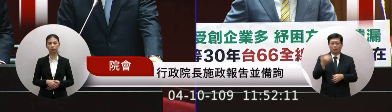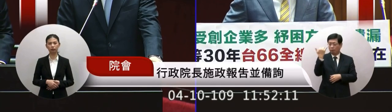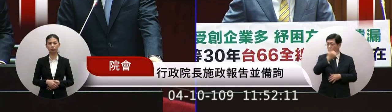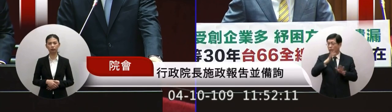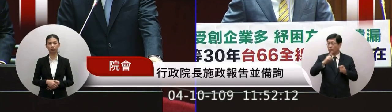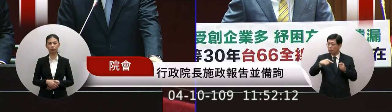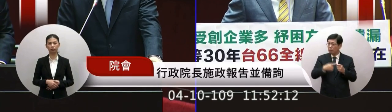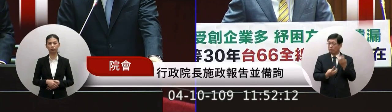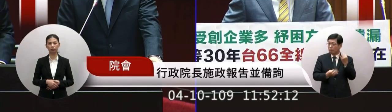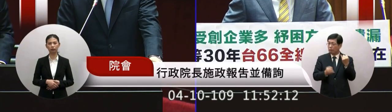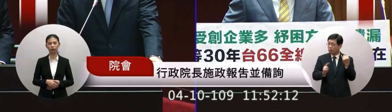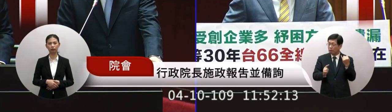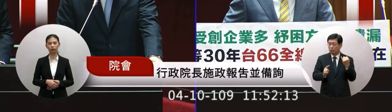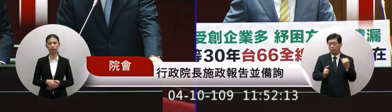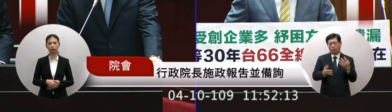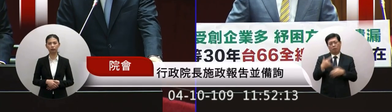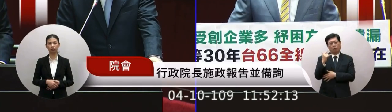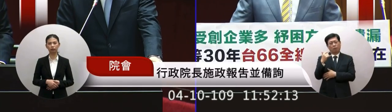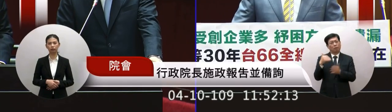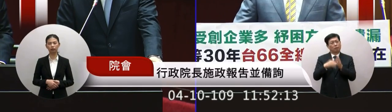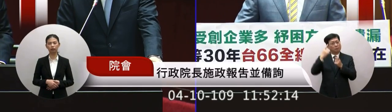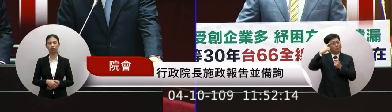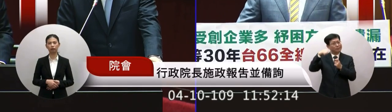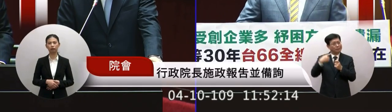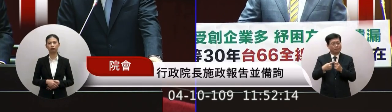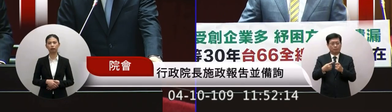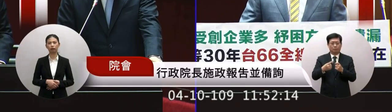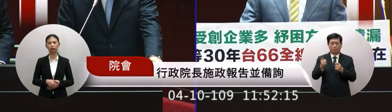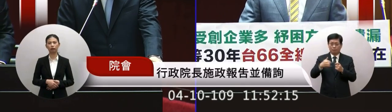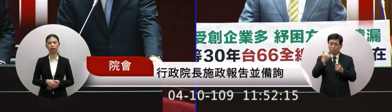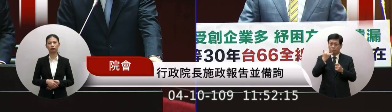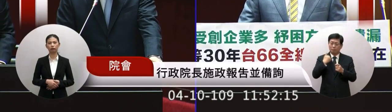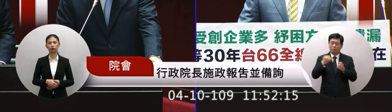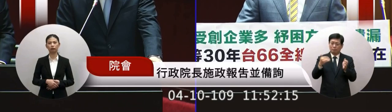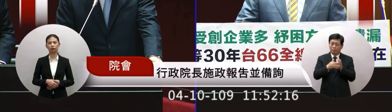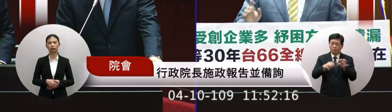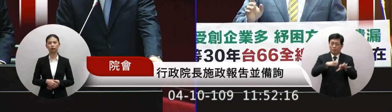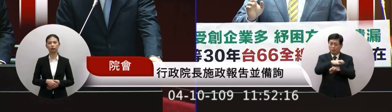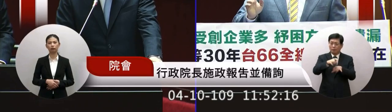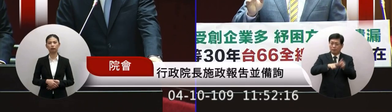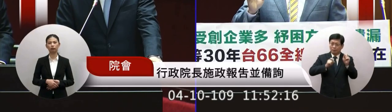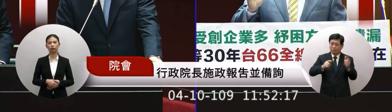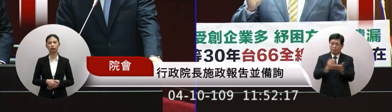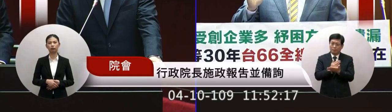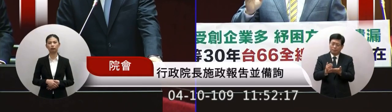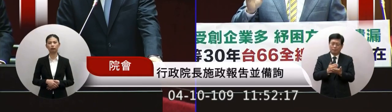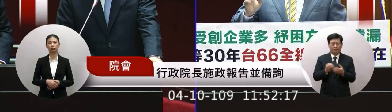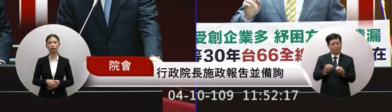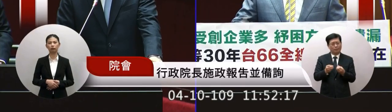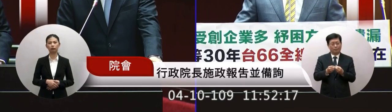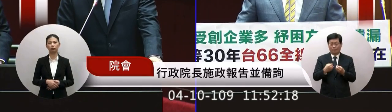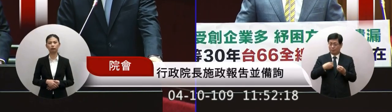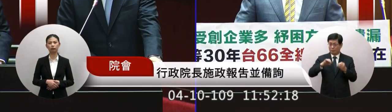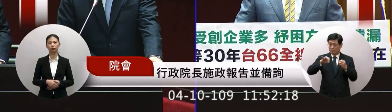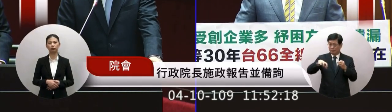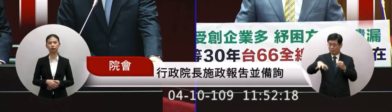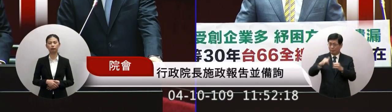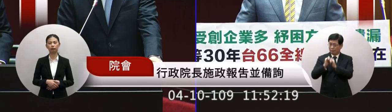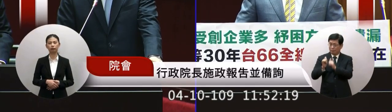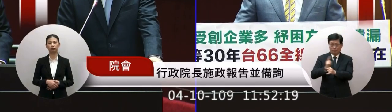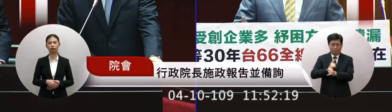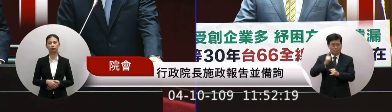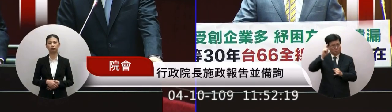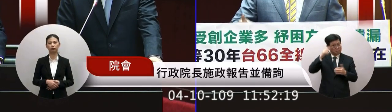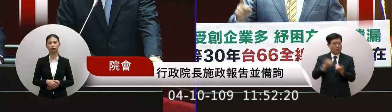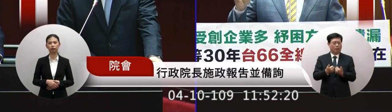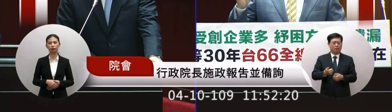年的期程呢，却是要等到明年好才可以走完环差。那这个让我们地方的民众很不能够理解，